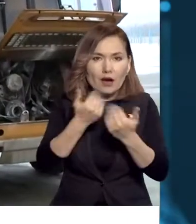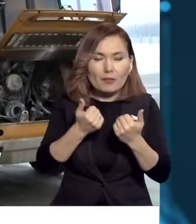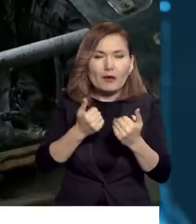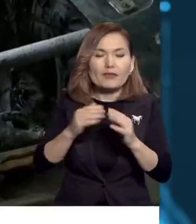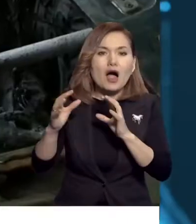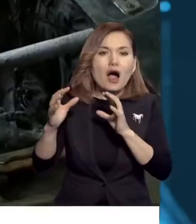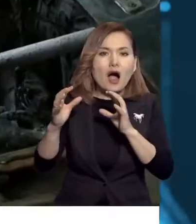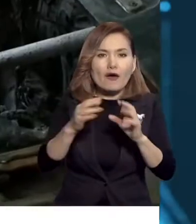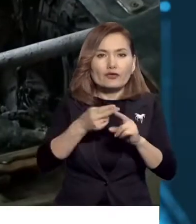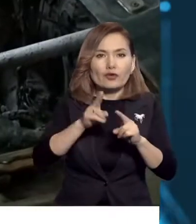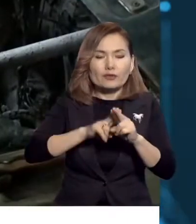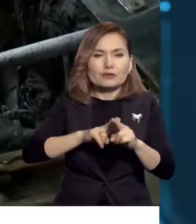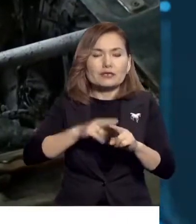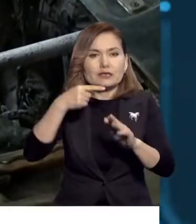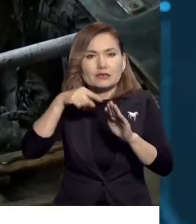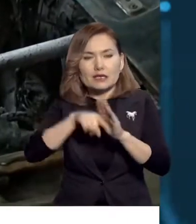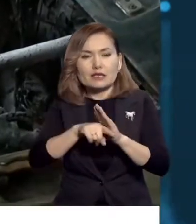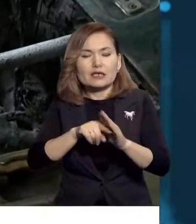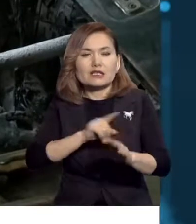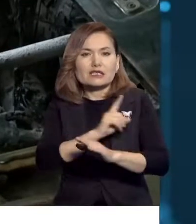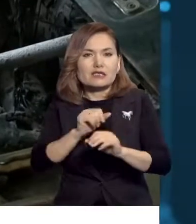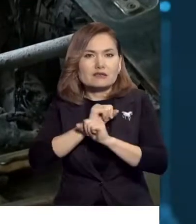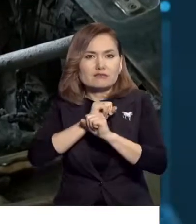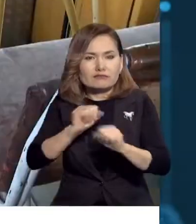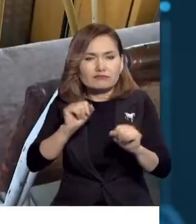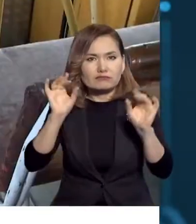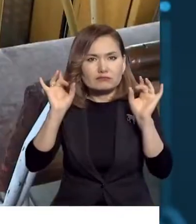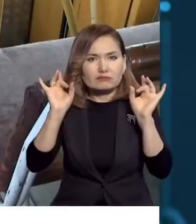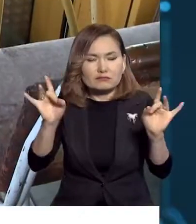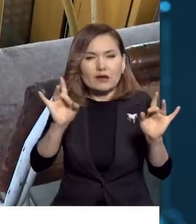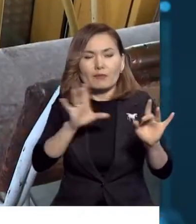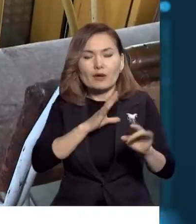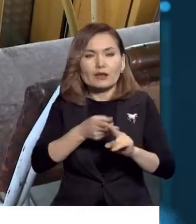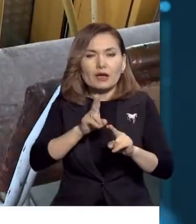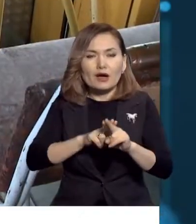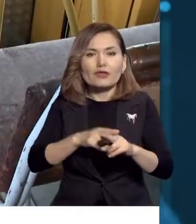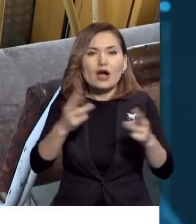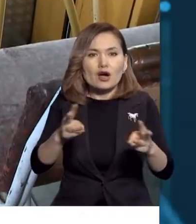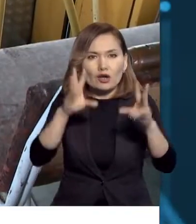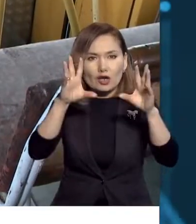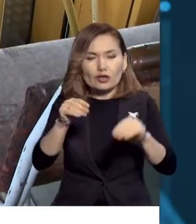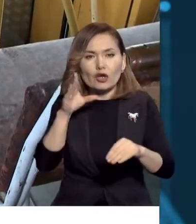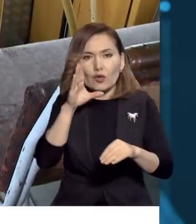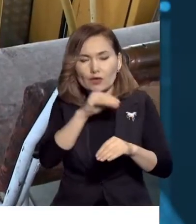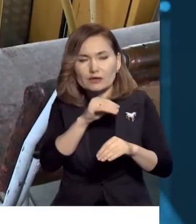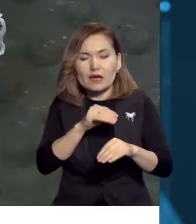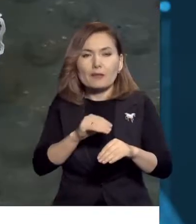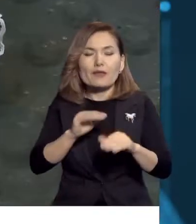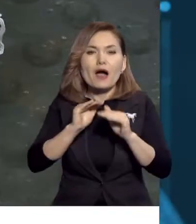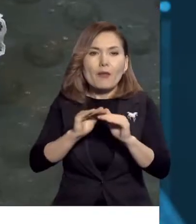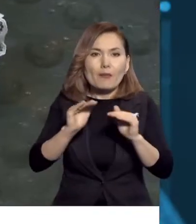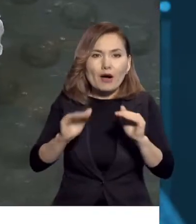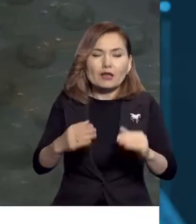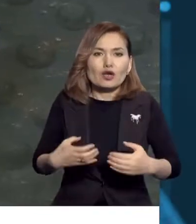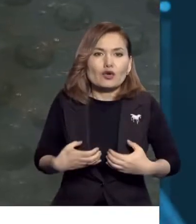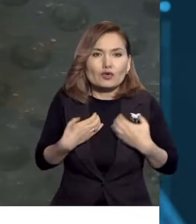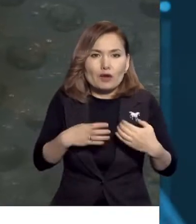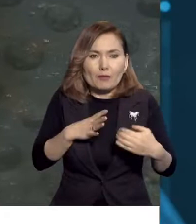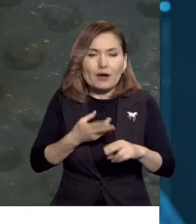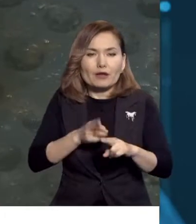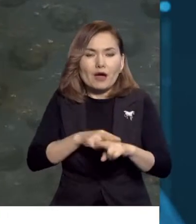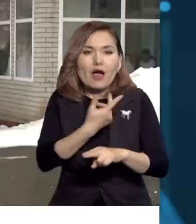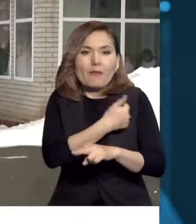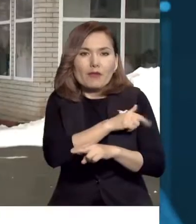бөлігінен тарс еткен дыбыс шығып, жана бастаған. Жалын дер кезінде сөндірілді. Болған оқиғадан шошып қалған ата-аналар мектепке келіп,